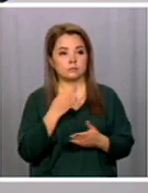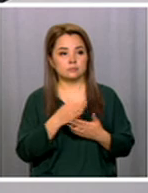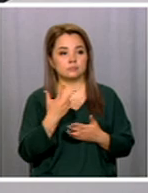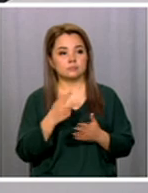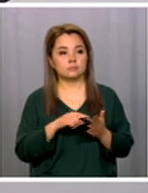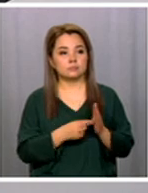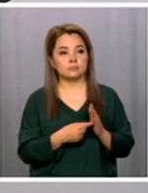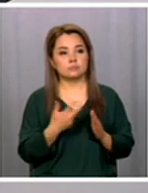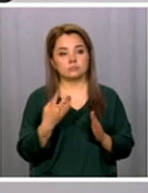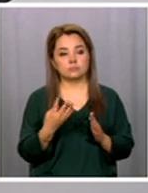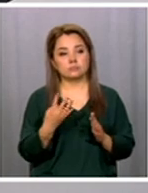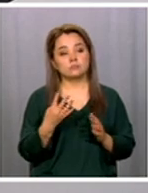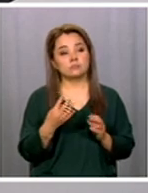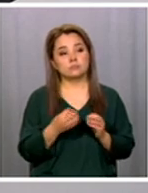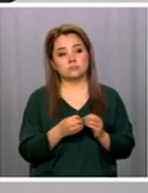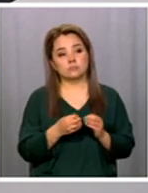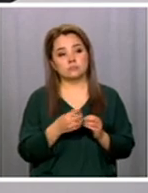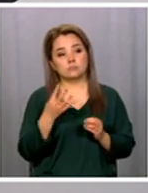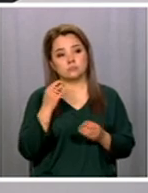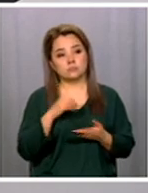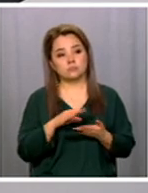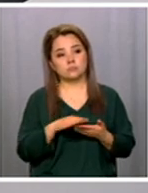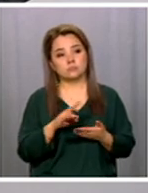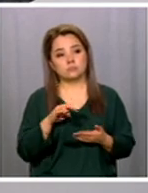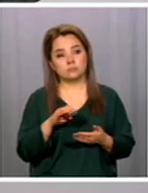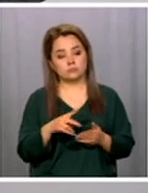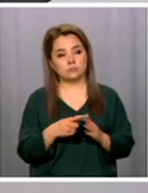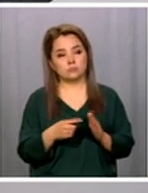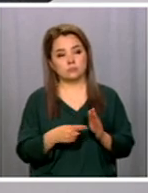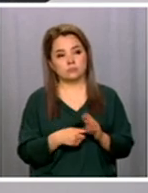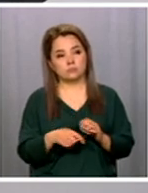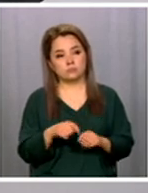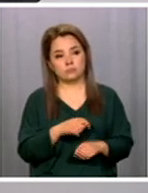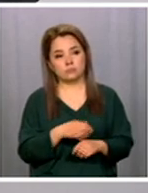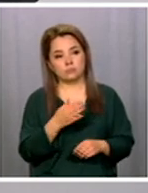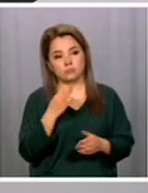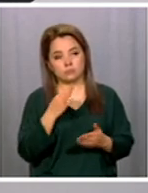көбейтілген 10-ның 4 дәрежесі ньютон бөлінген метр.